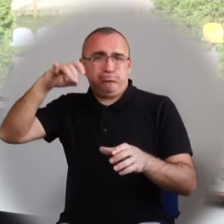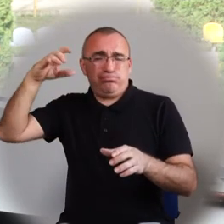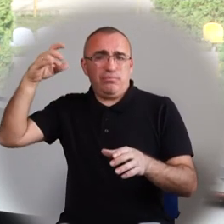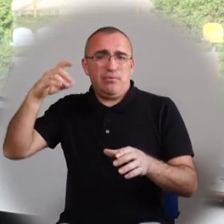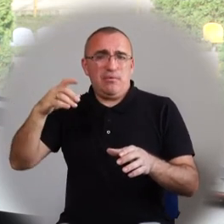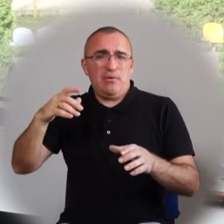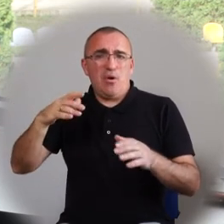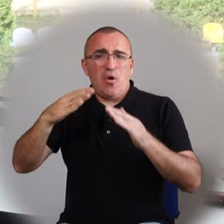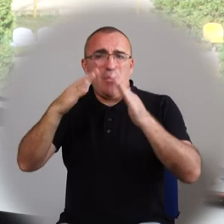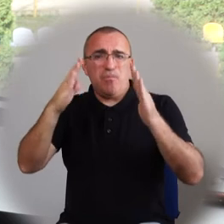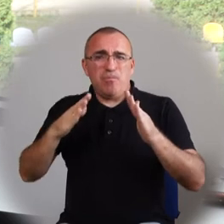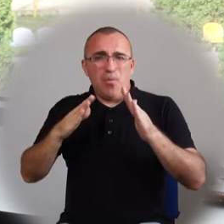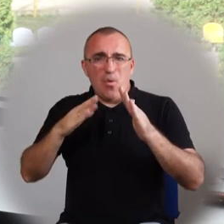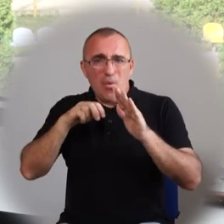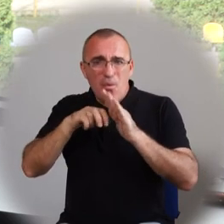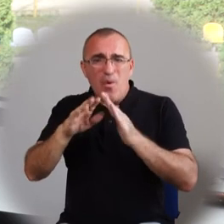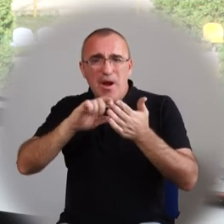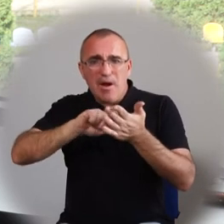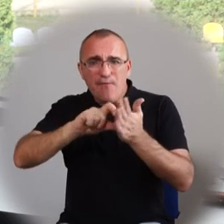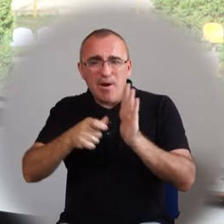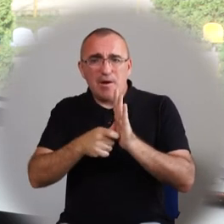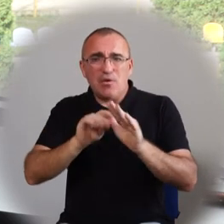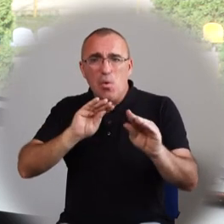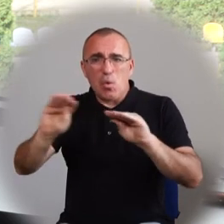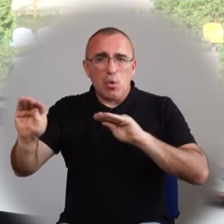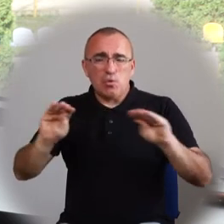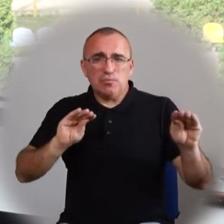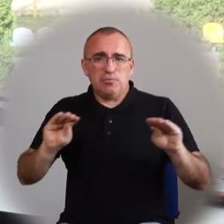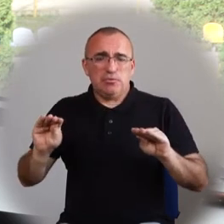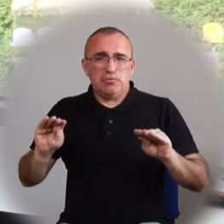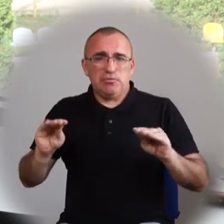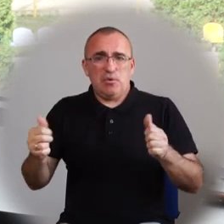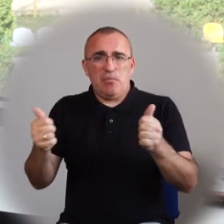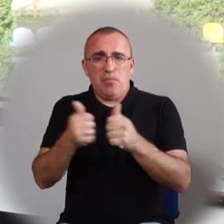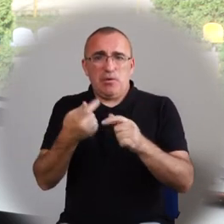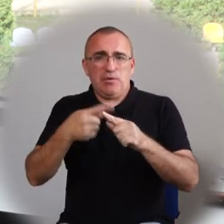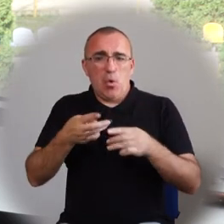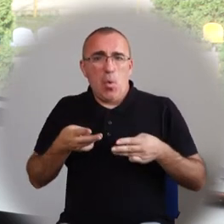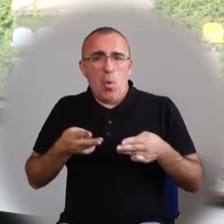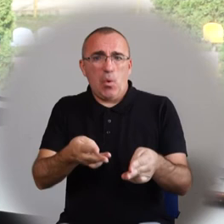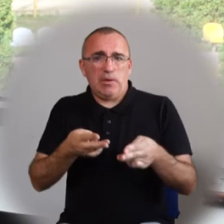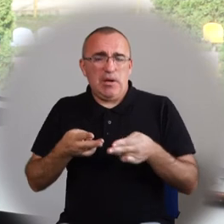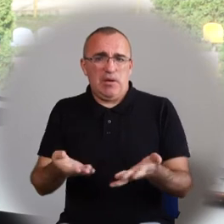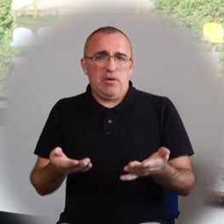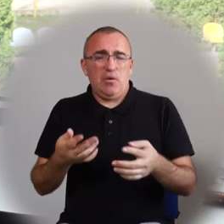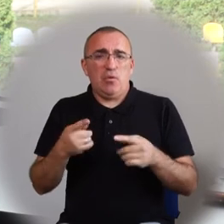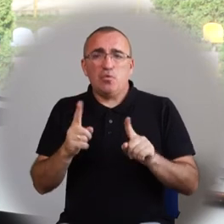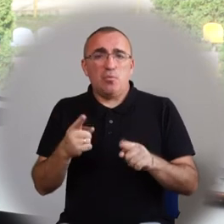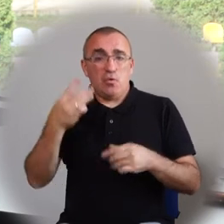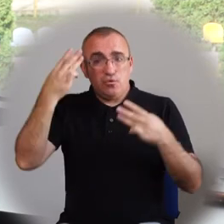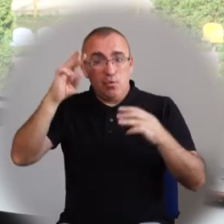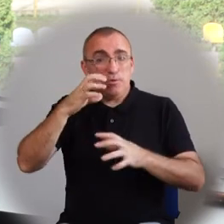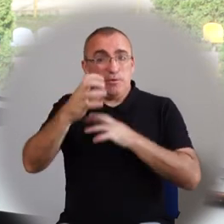дим іде в помешкання квартир, які розміщені поряд із цими